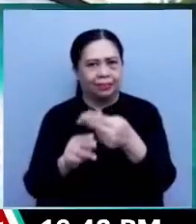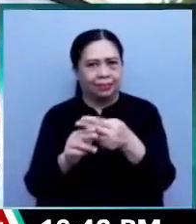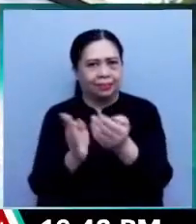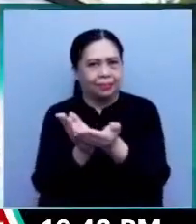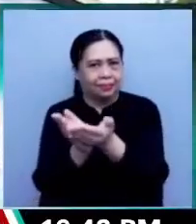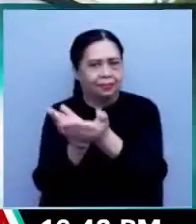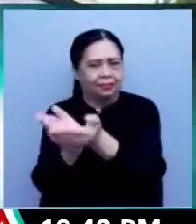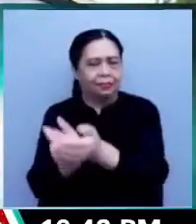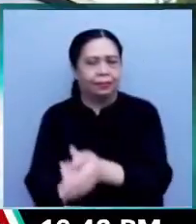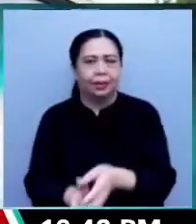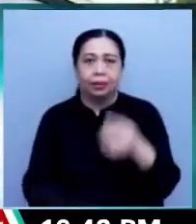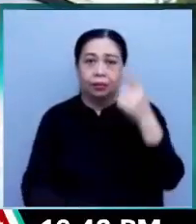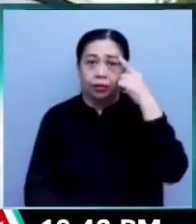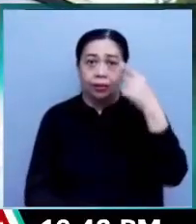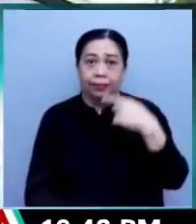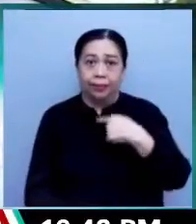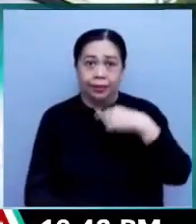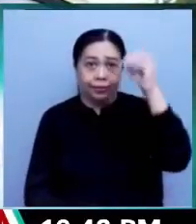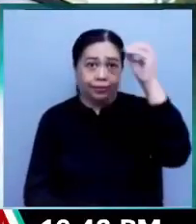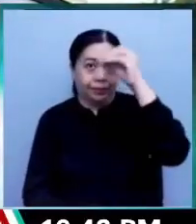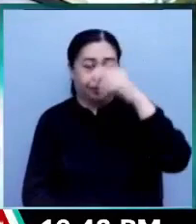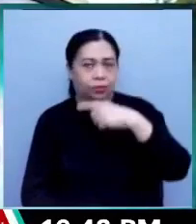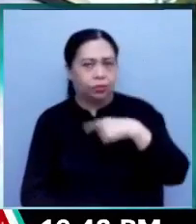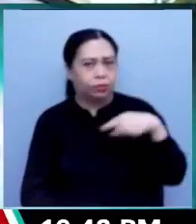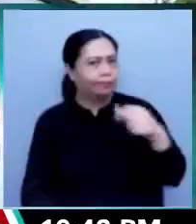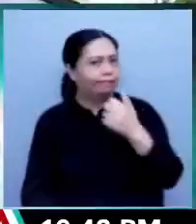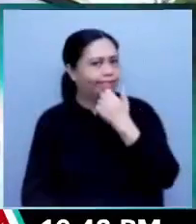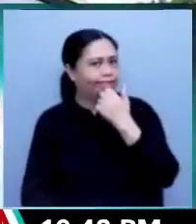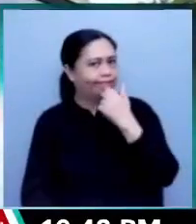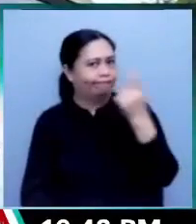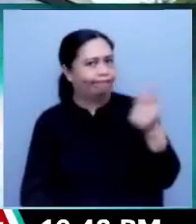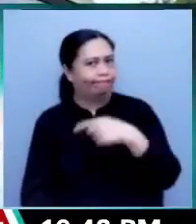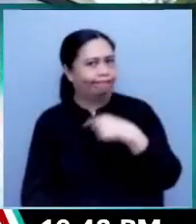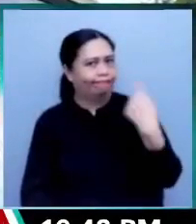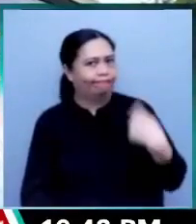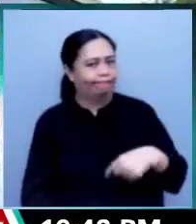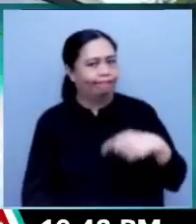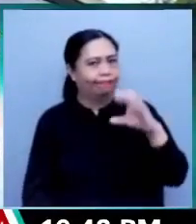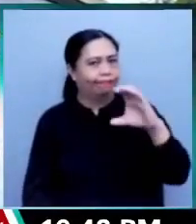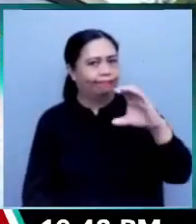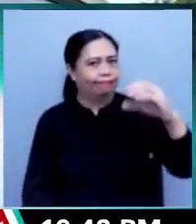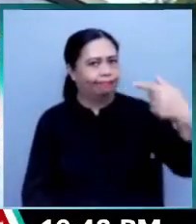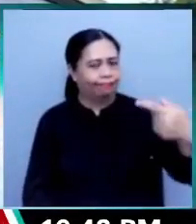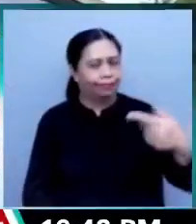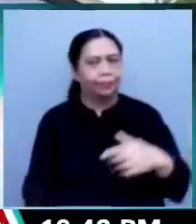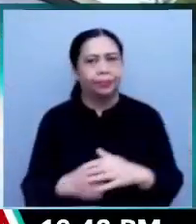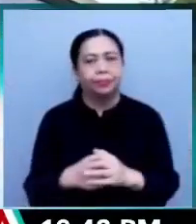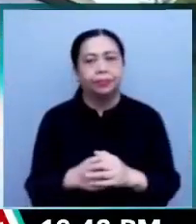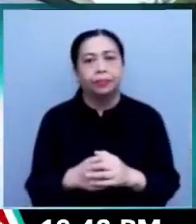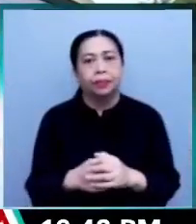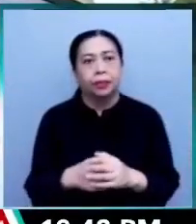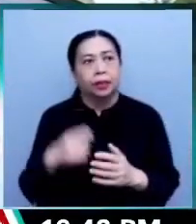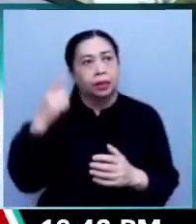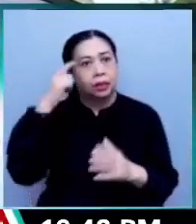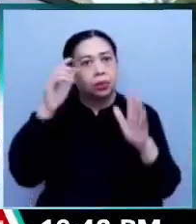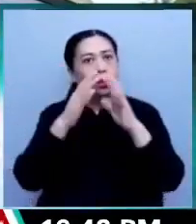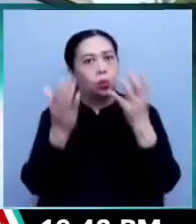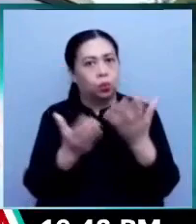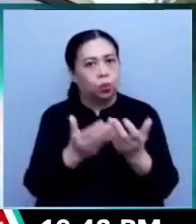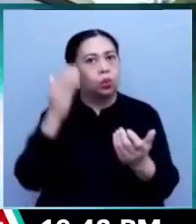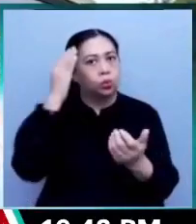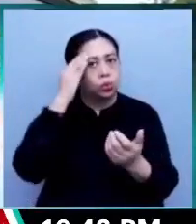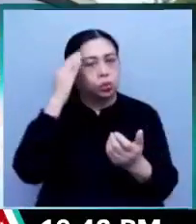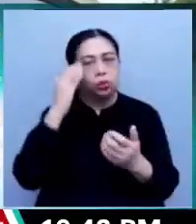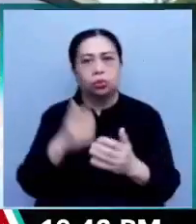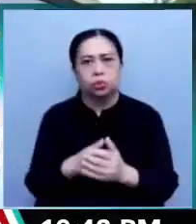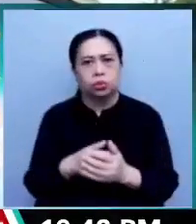behavior on the part of the Chinese Coast Guard. And I think that the world knows who is